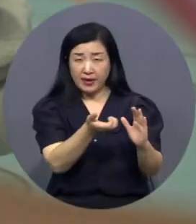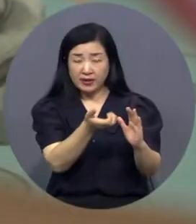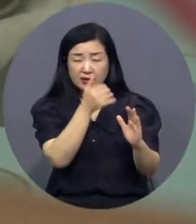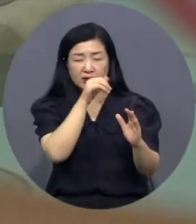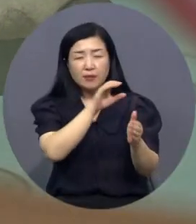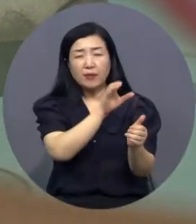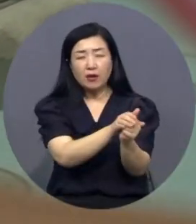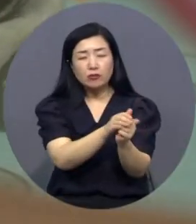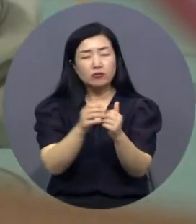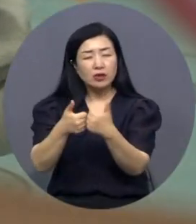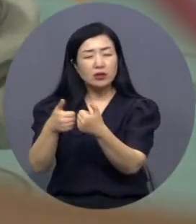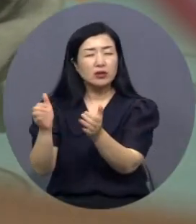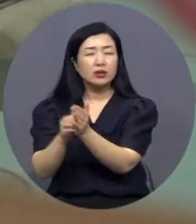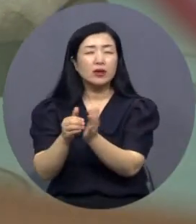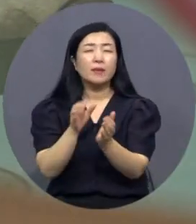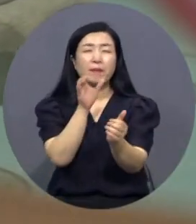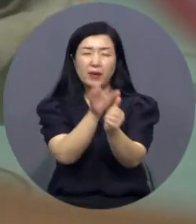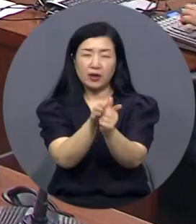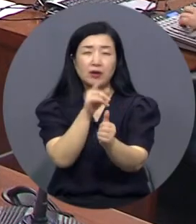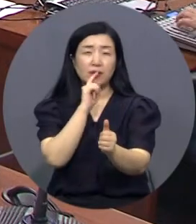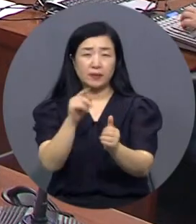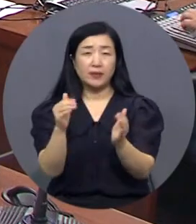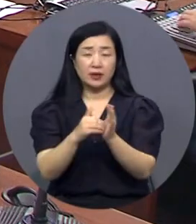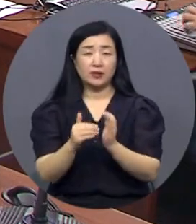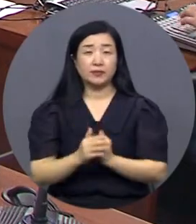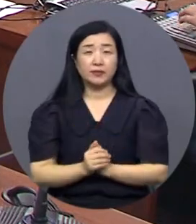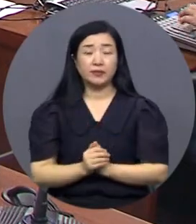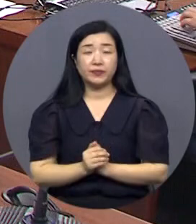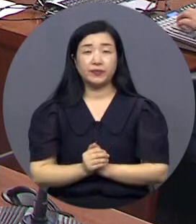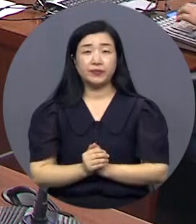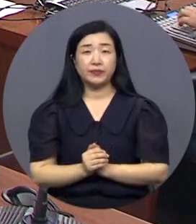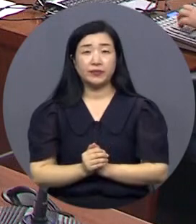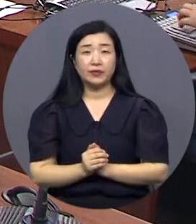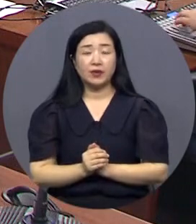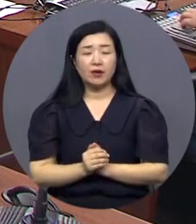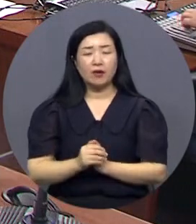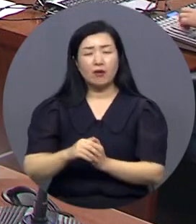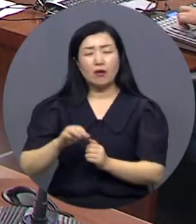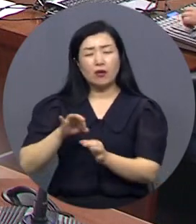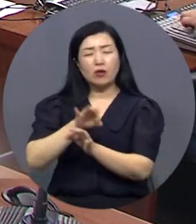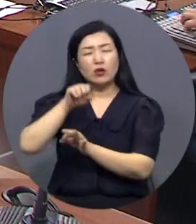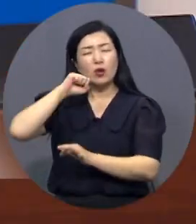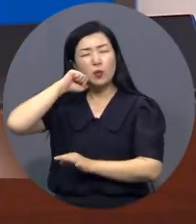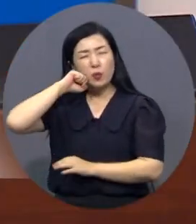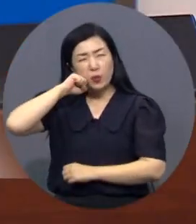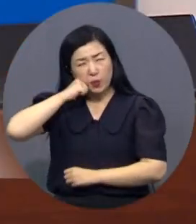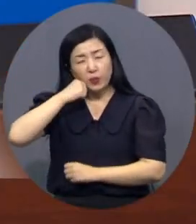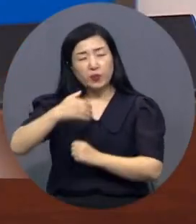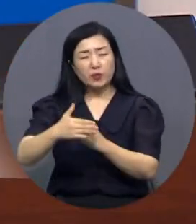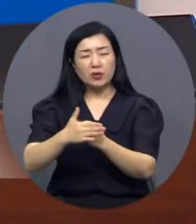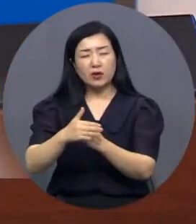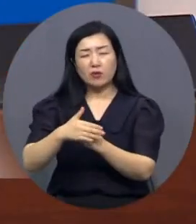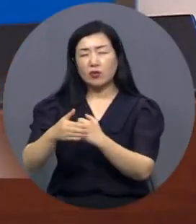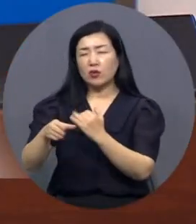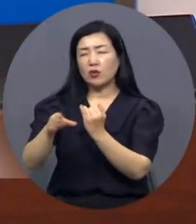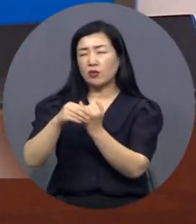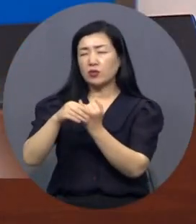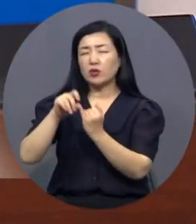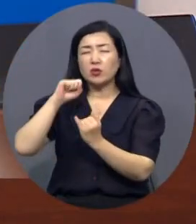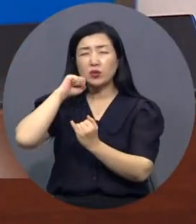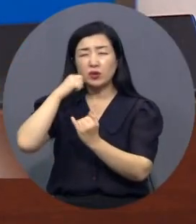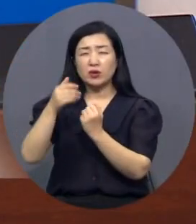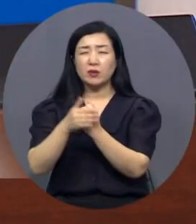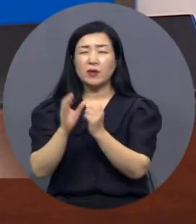한뒤 맡겼다고 진술했습니다. 이런 가운데 경제적 이유 등으로 어려움을 겪는 위기 임산부와